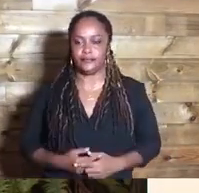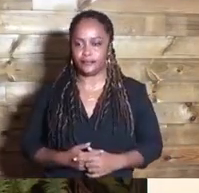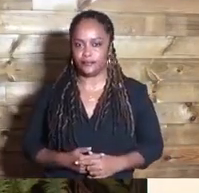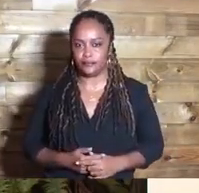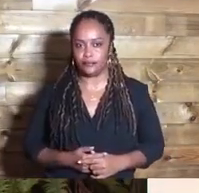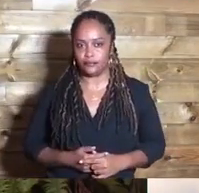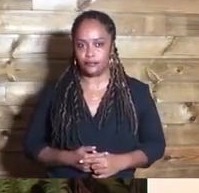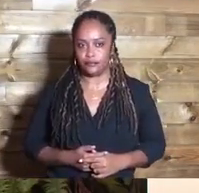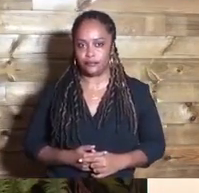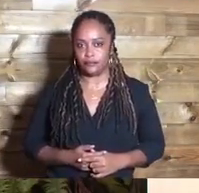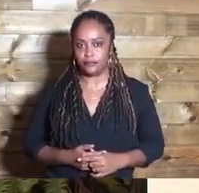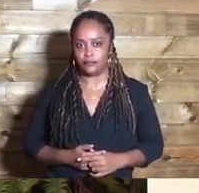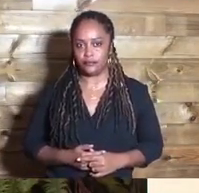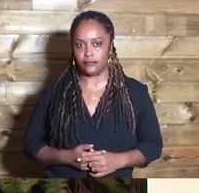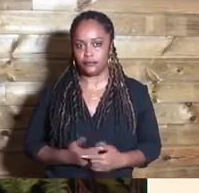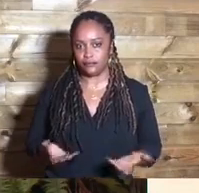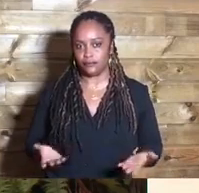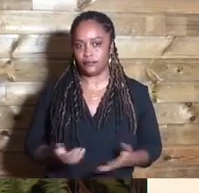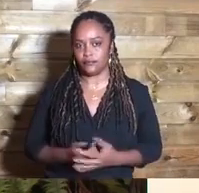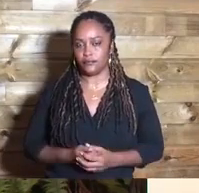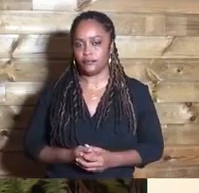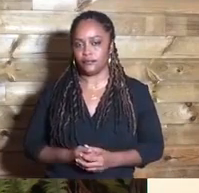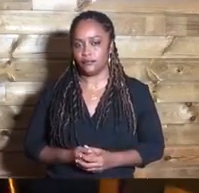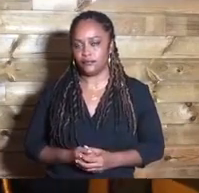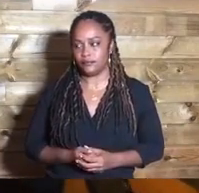Parce que c'est l'esprit qu'on voit.